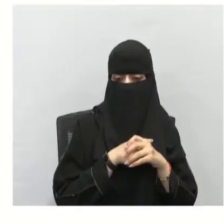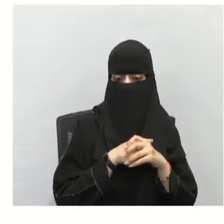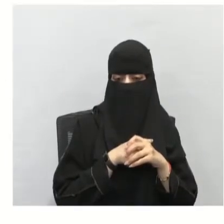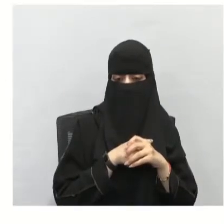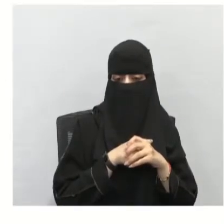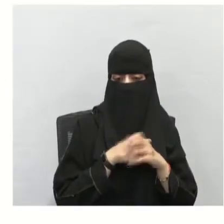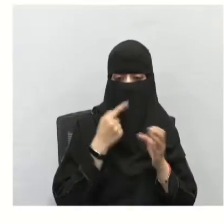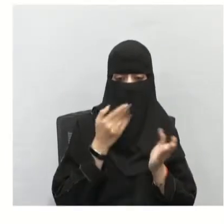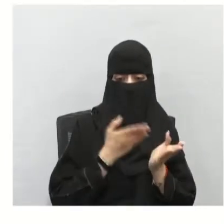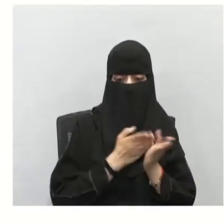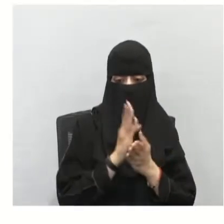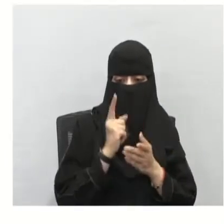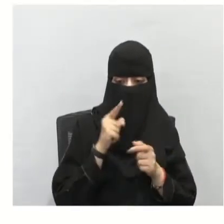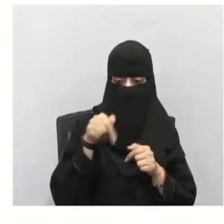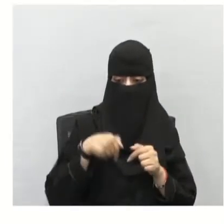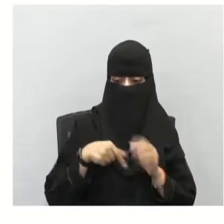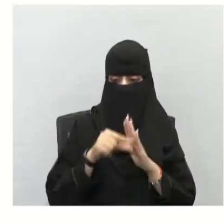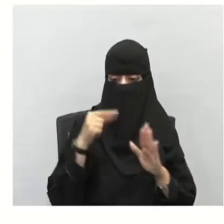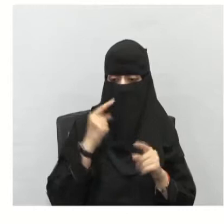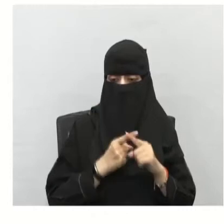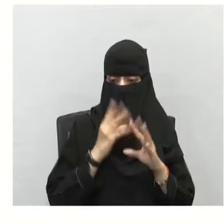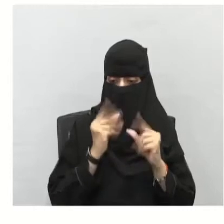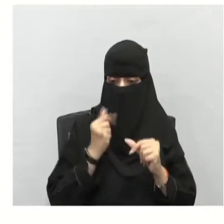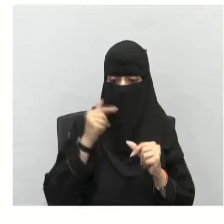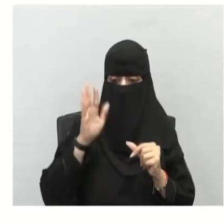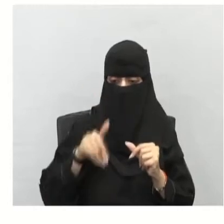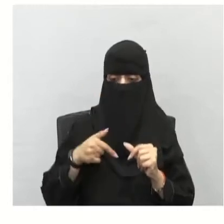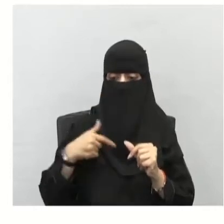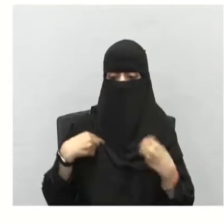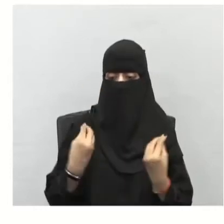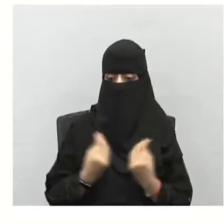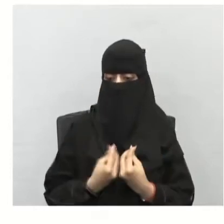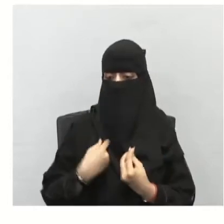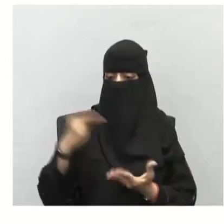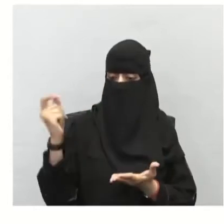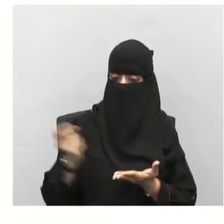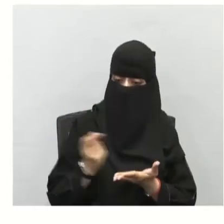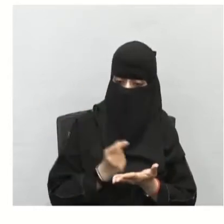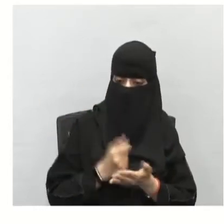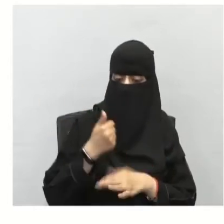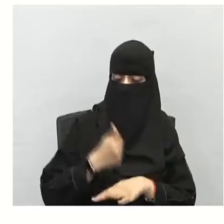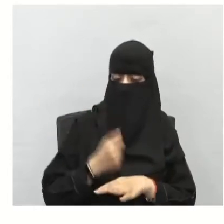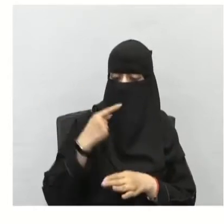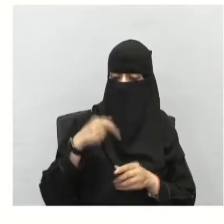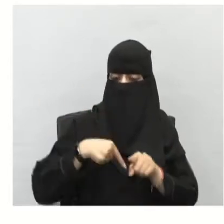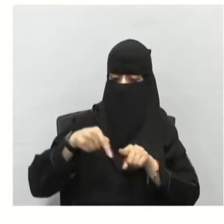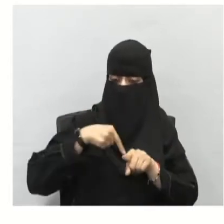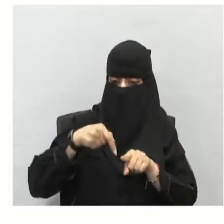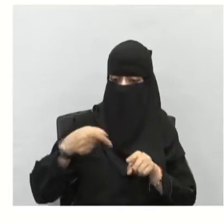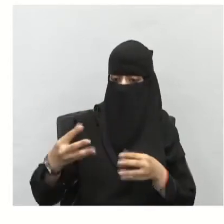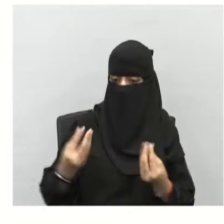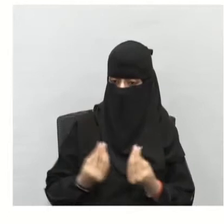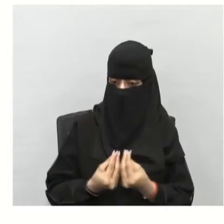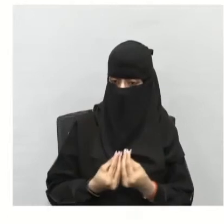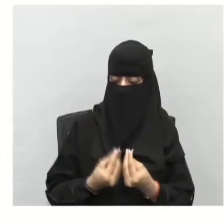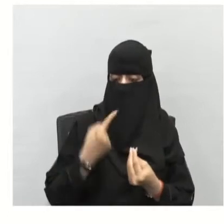دائما في حصة الرياضيات دائما أدواتنا موجودة لدينا، القلم الرصاص أساسي، أيضا المسطرة أساسية،